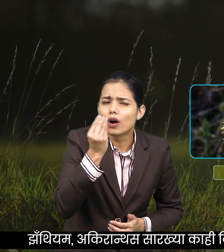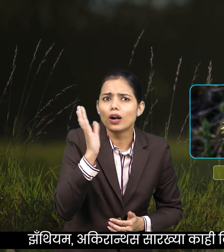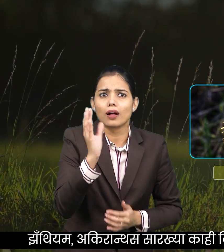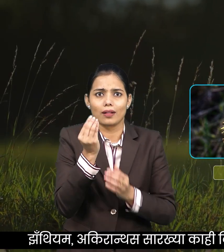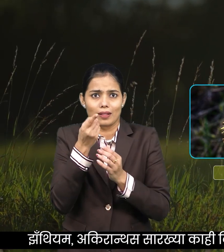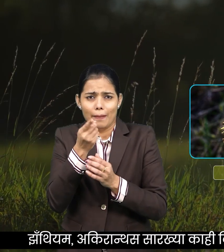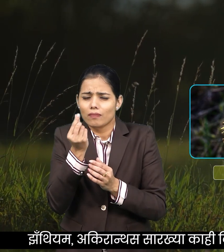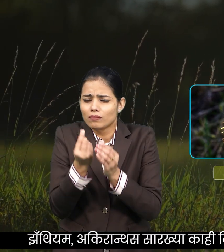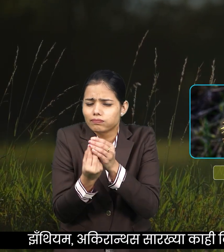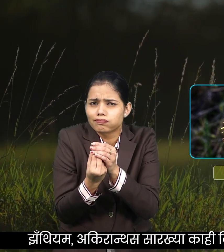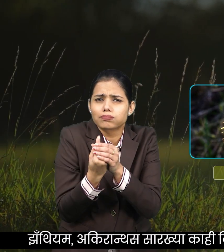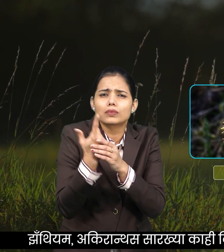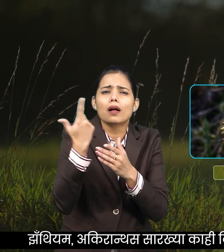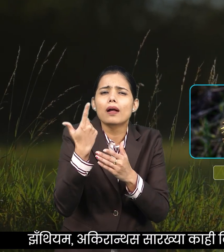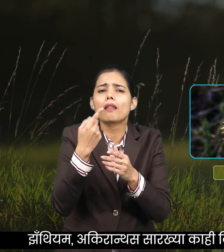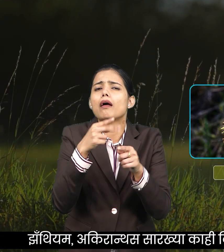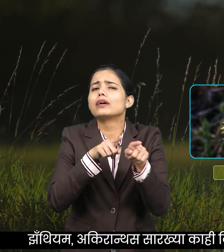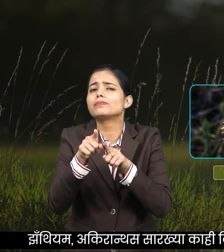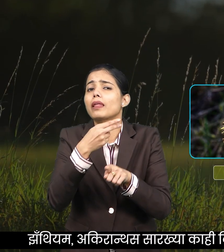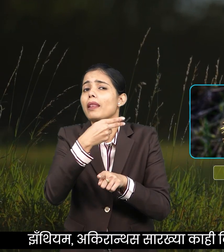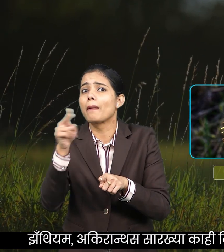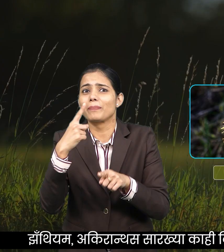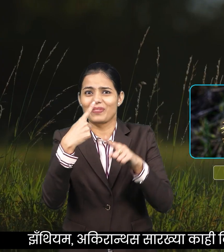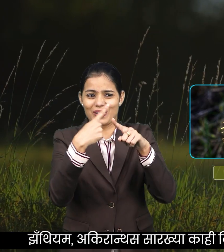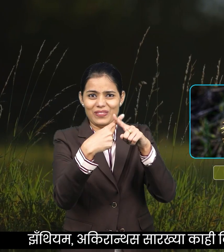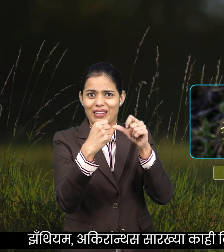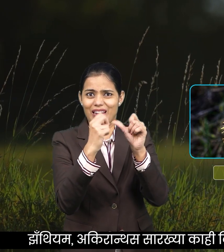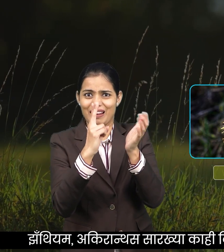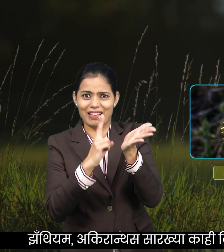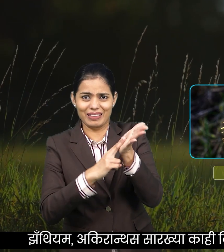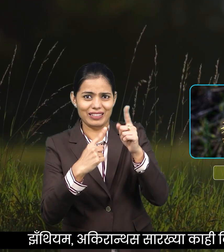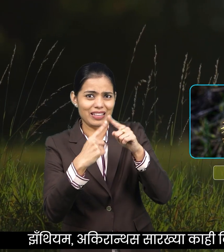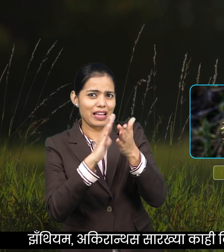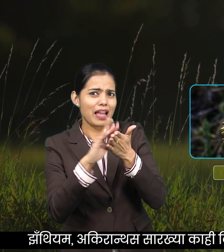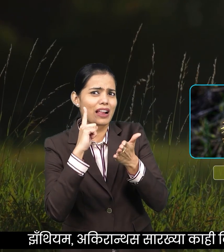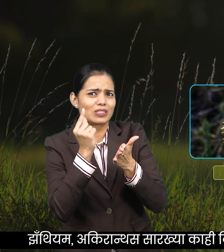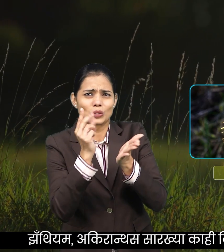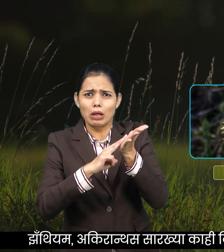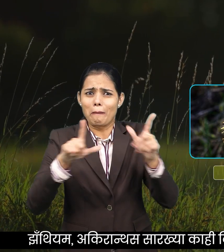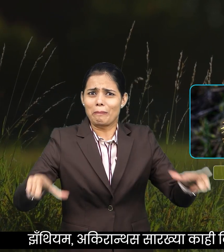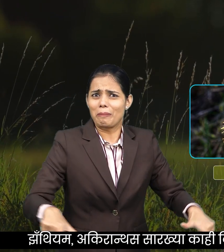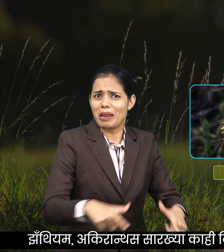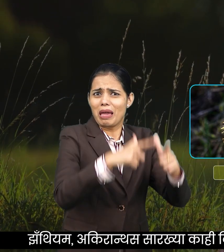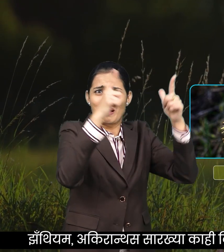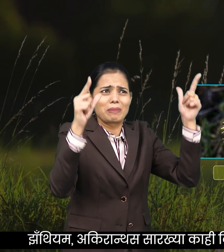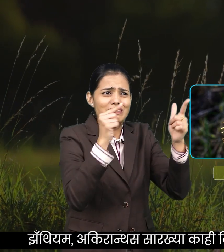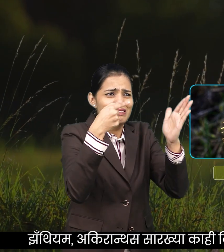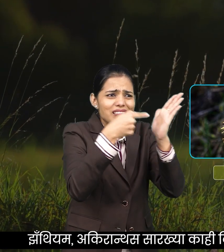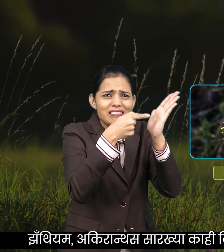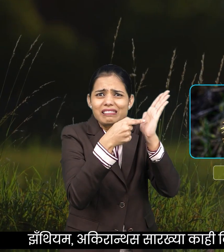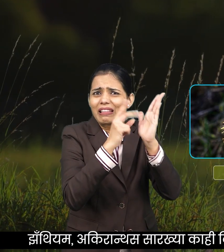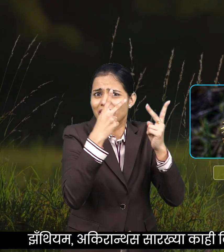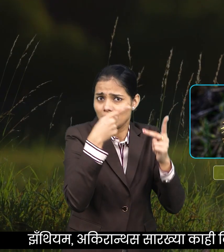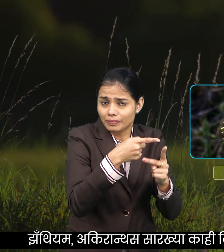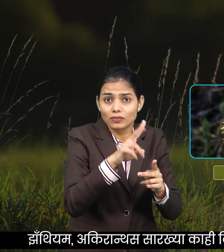झॅन्थियम, अकिरांथस सारख्या काही बियाण्यांच्या बाह्य आवरणावर